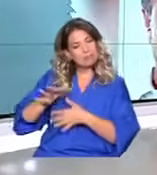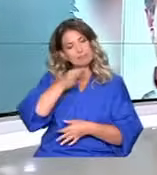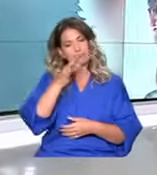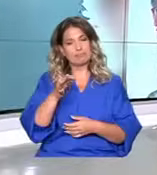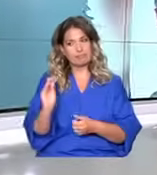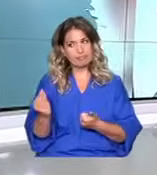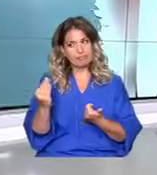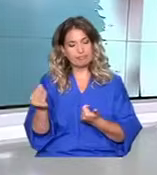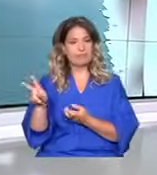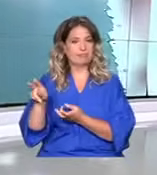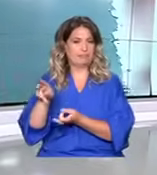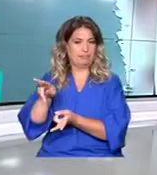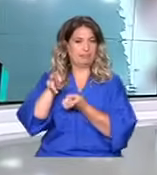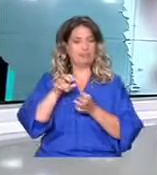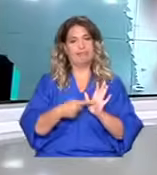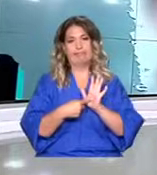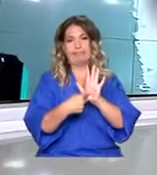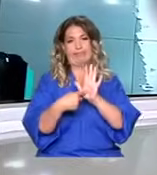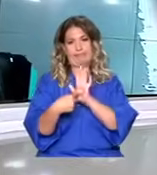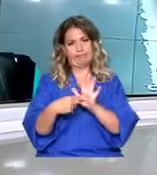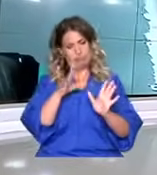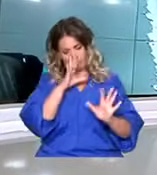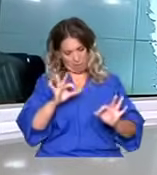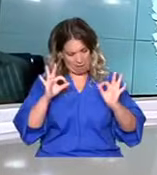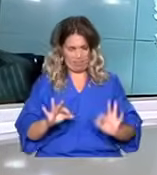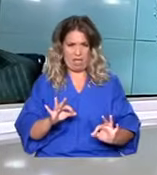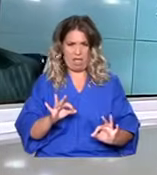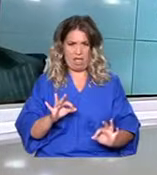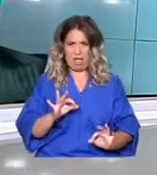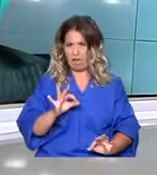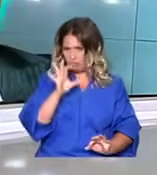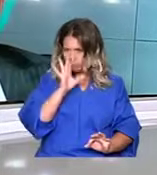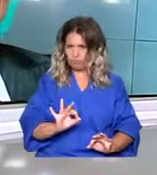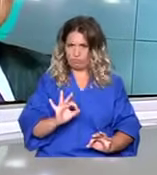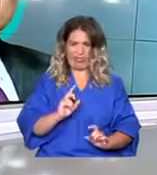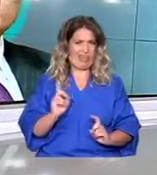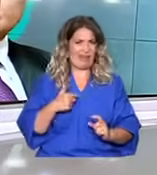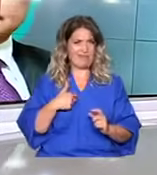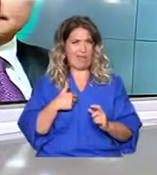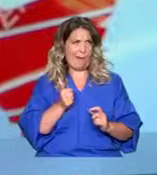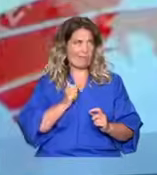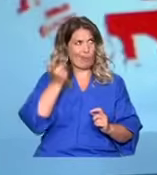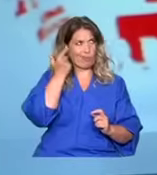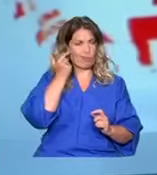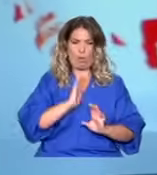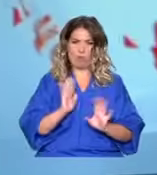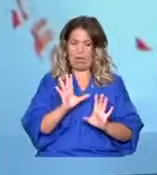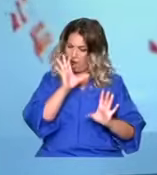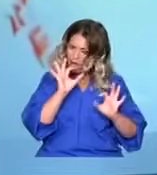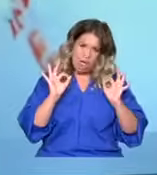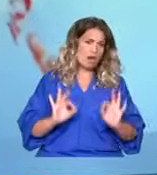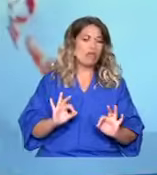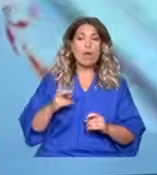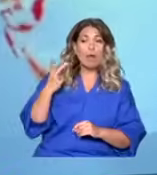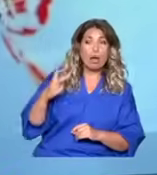ρεπορτάζ που παρουσιάζουμε από την εκπομπή μας είναι απολύτως αξιόπιστα και απολύτως τεκμηριωμένα. Άρα, εξηγώ ότι δεν υπάρχει καμία αμφισβήτηση